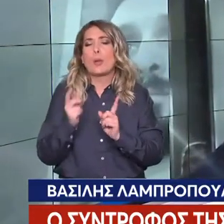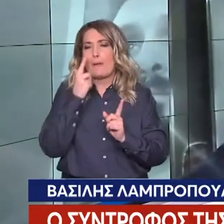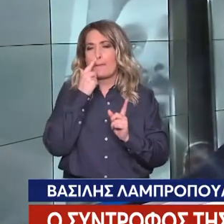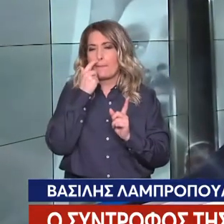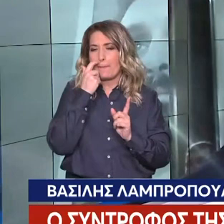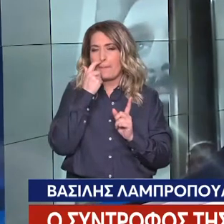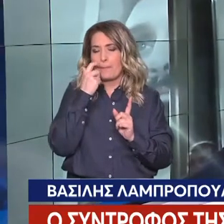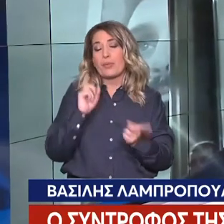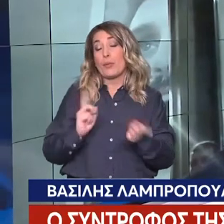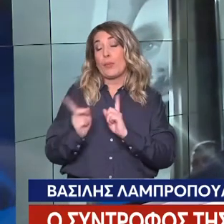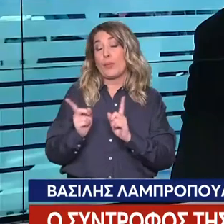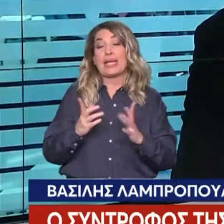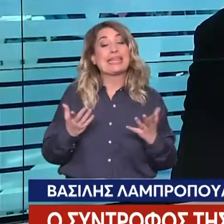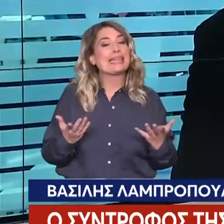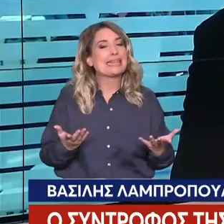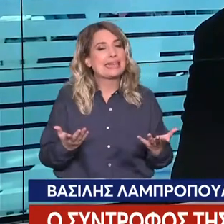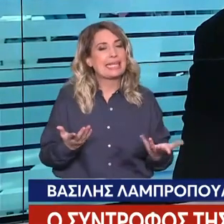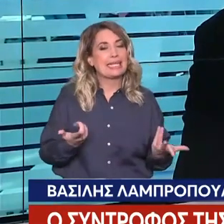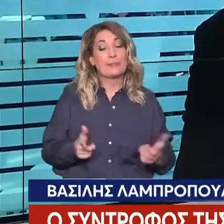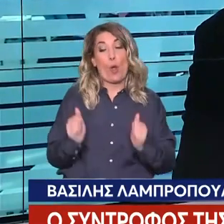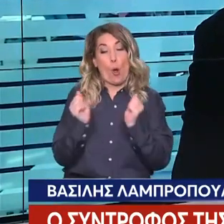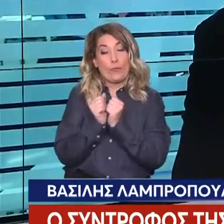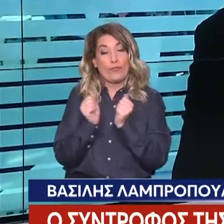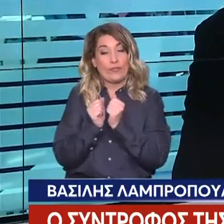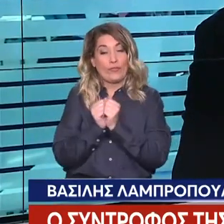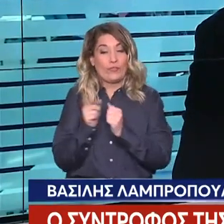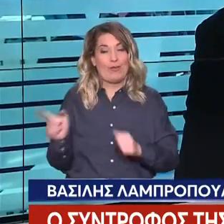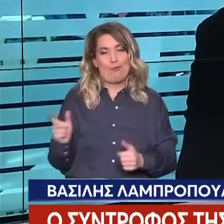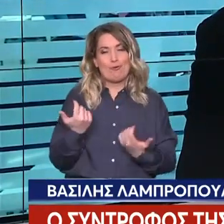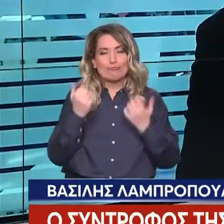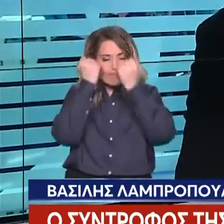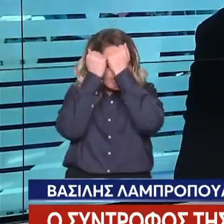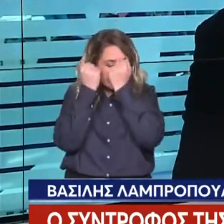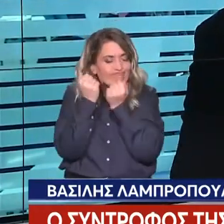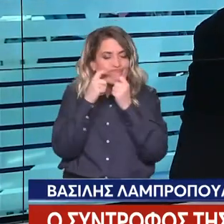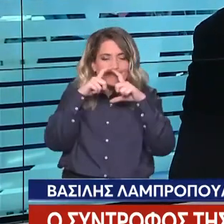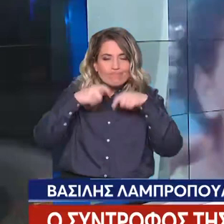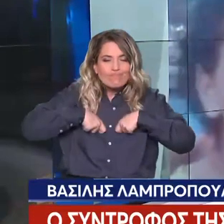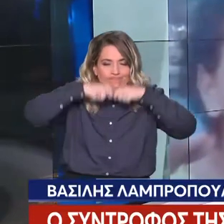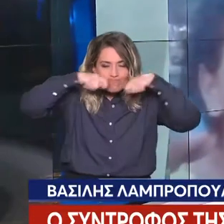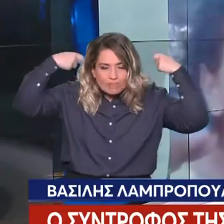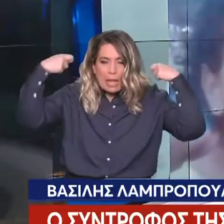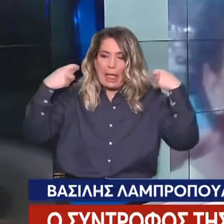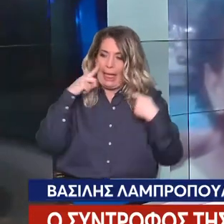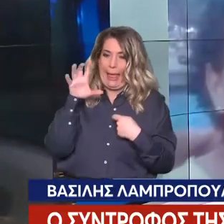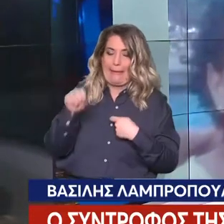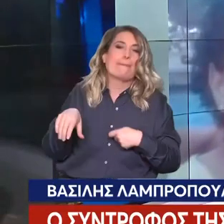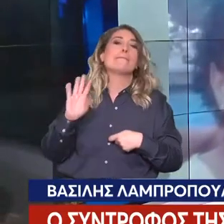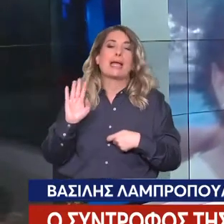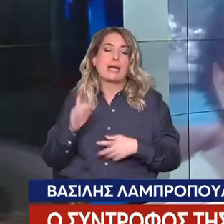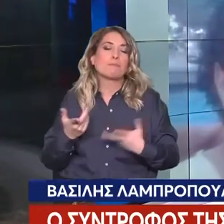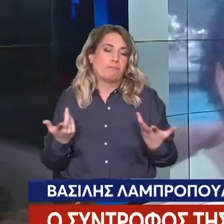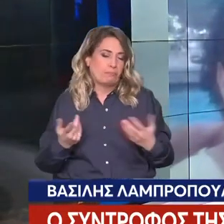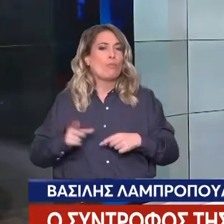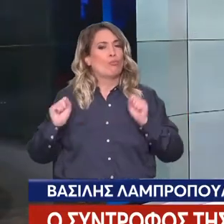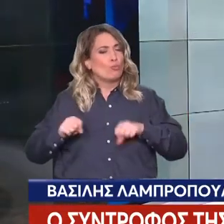η Γεωργία, άρα αν τον έβλεπε χωρίς την κουκούλα θα τον αναγνώριζε κιόλας. Αντιληπτό. Μπαίνει, λοιπόν, γυρνάνε κάποια στιγμή το